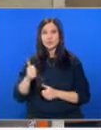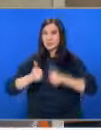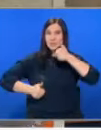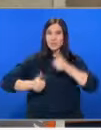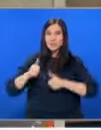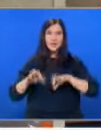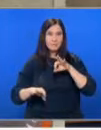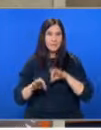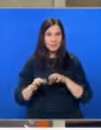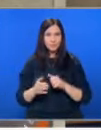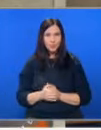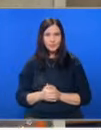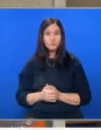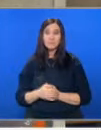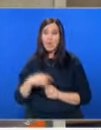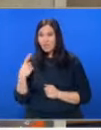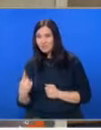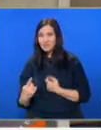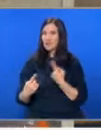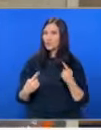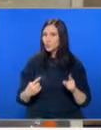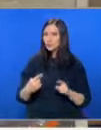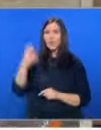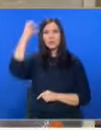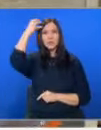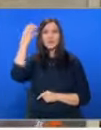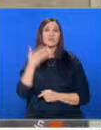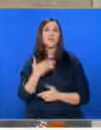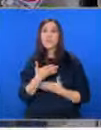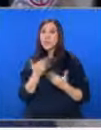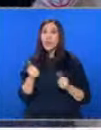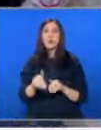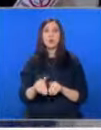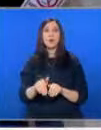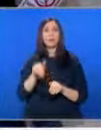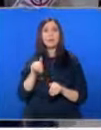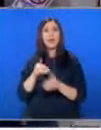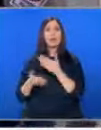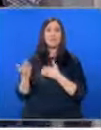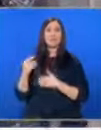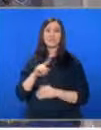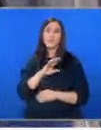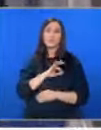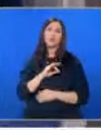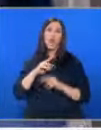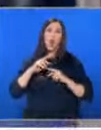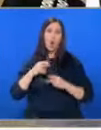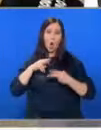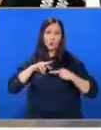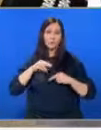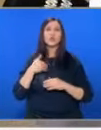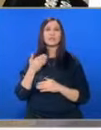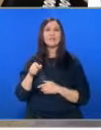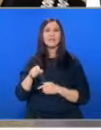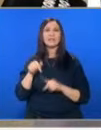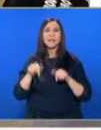състезаваме на изборите и едните и другите, държавата няма отстъпление назад. Не получих отговор след това. Сега е време да